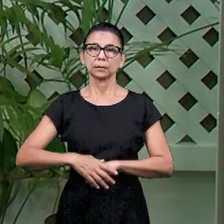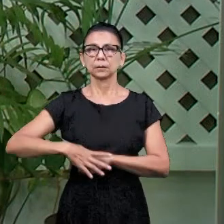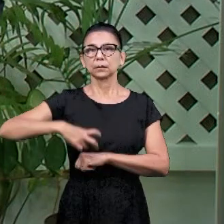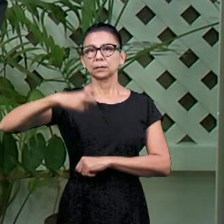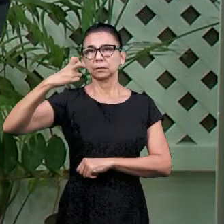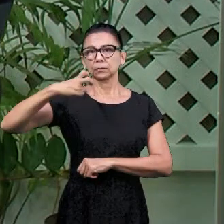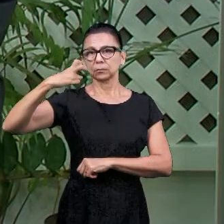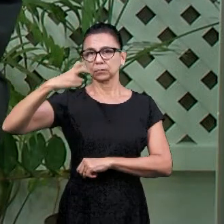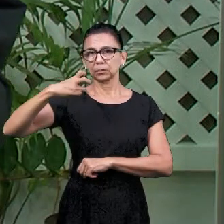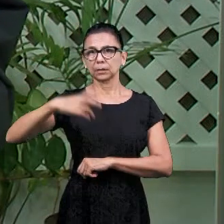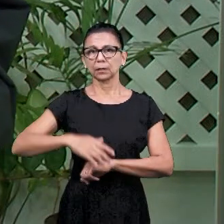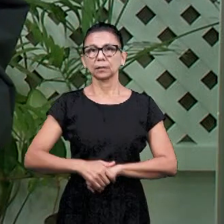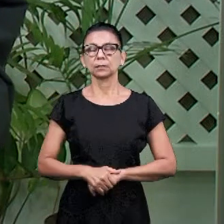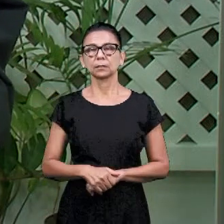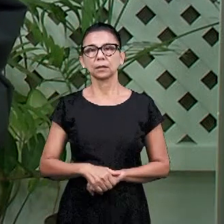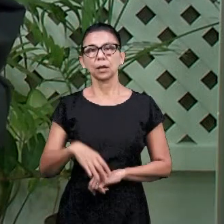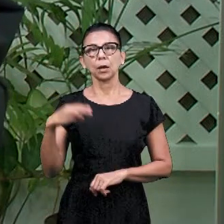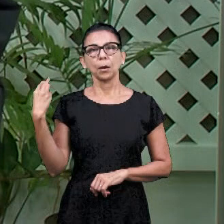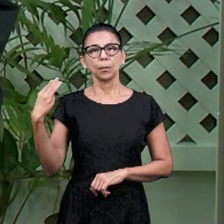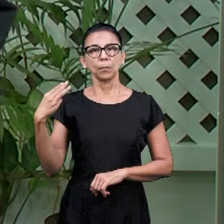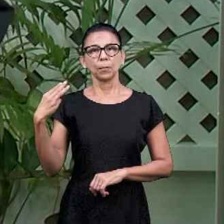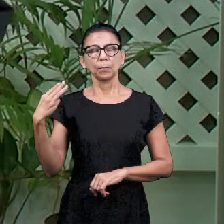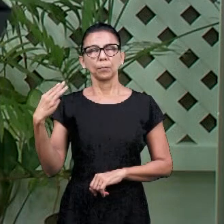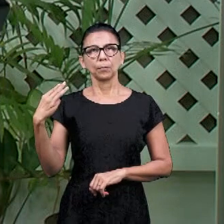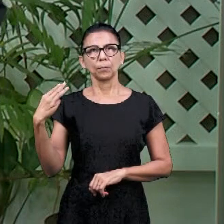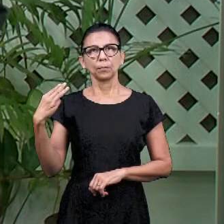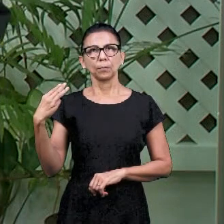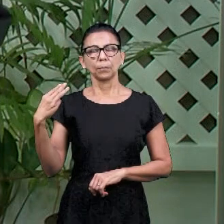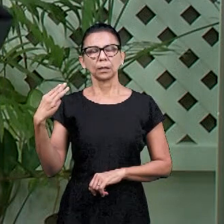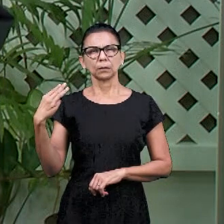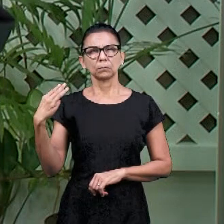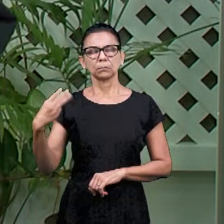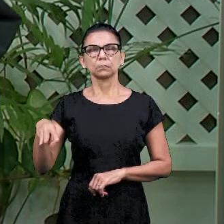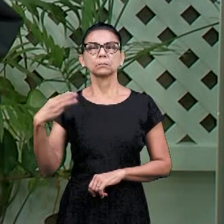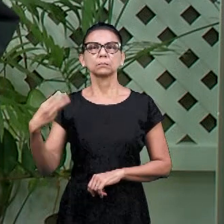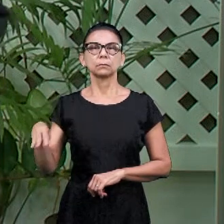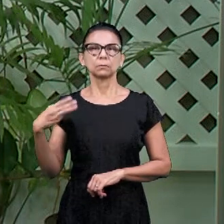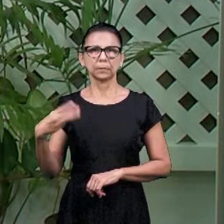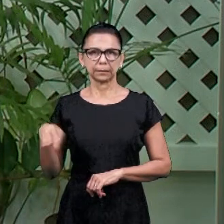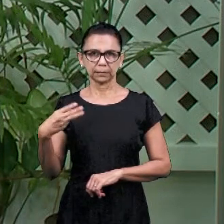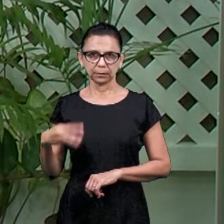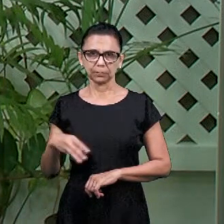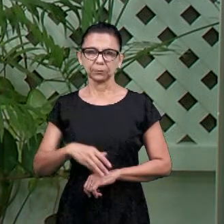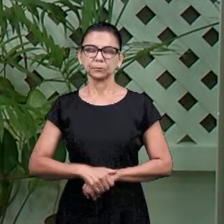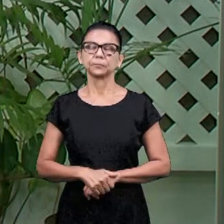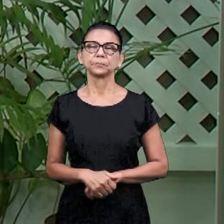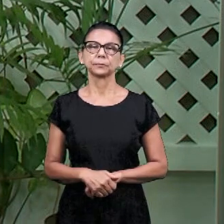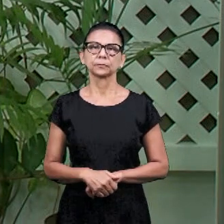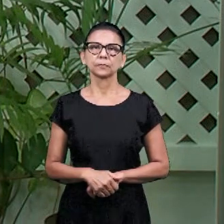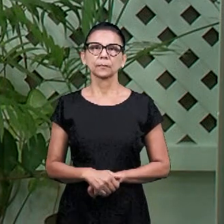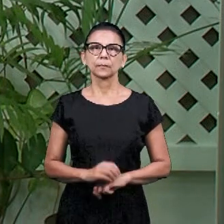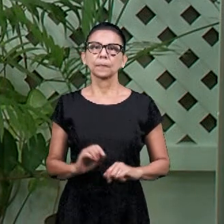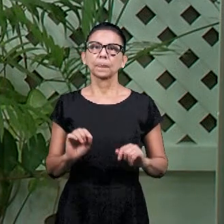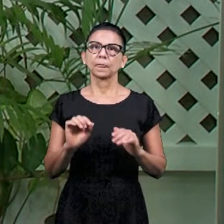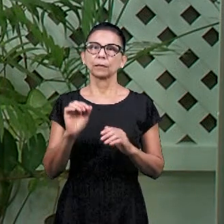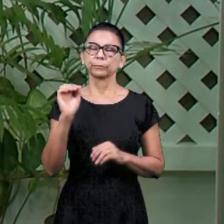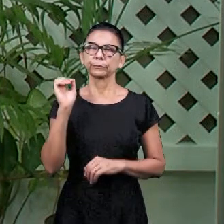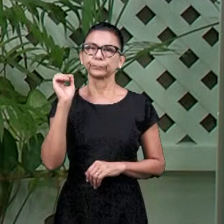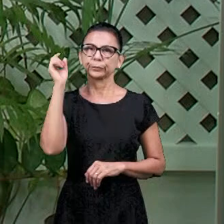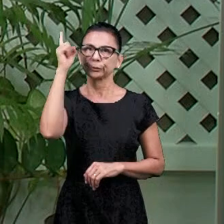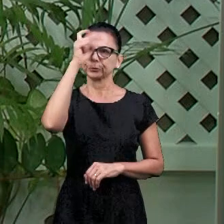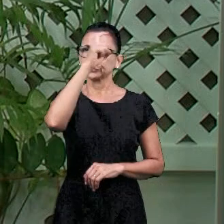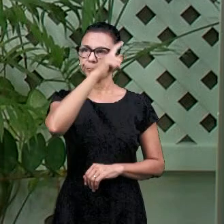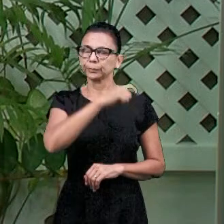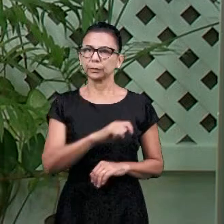l'Amazonas, aussi en 4e place. 5e place, nous avons le Maranhão. Maranhão, il est toujours très en